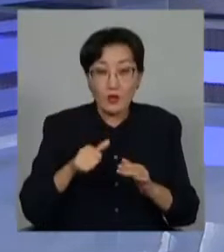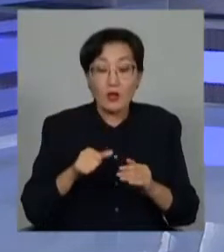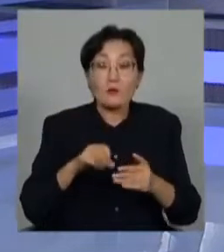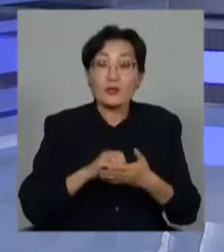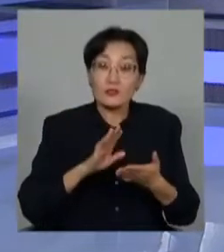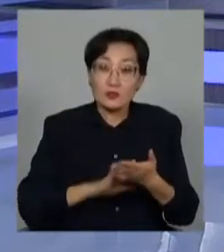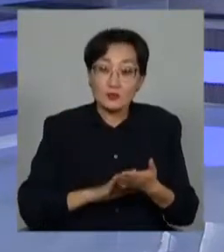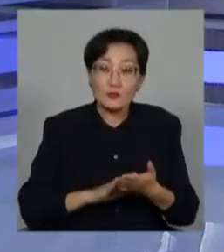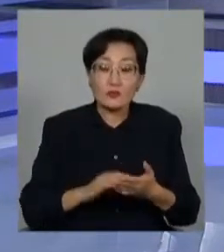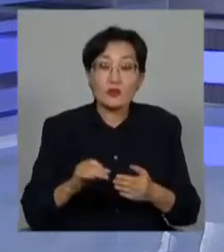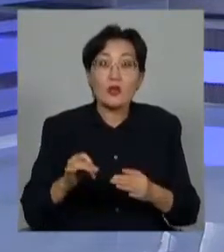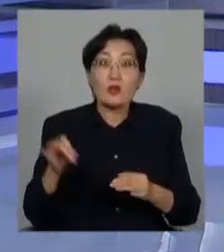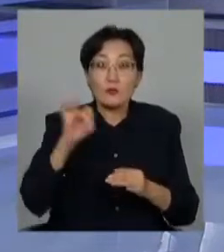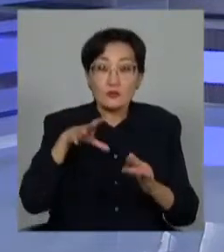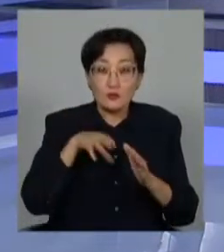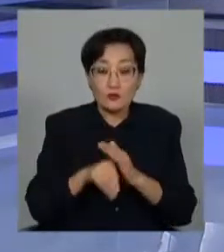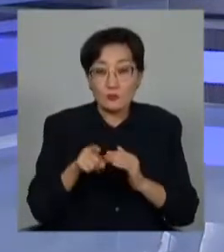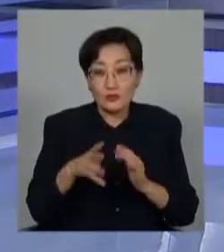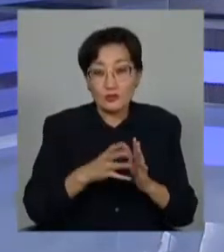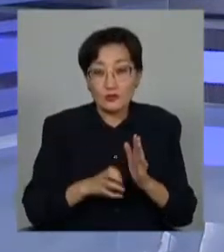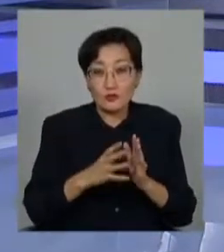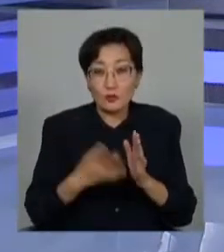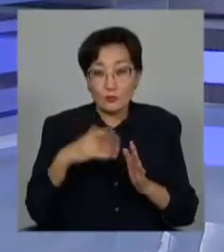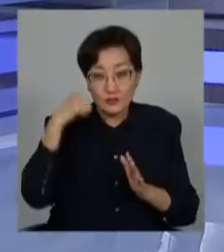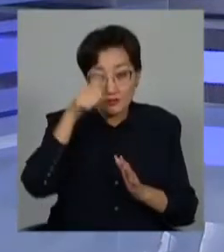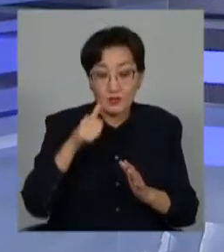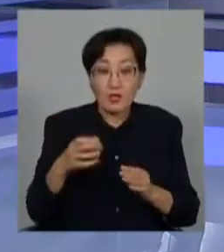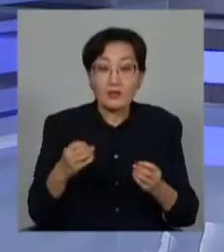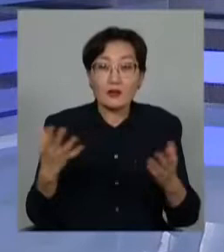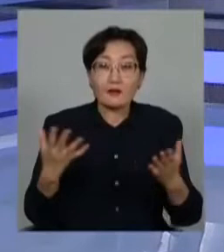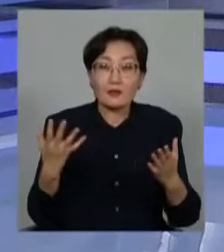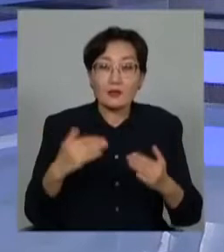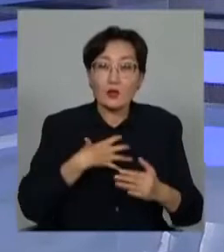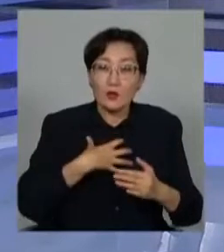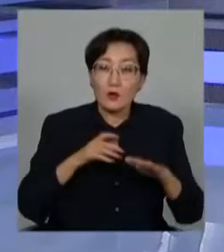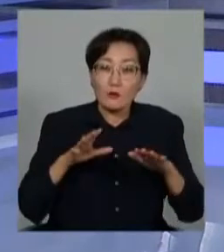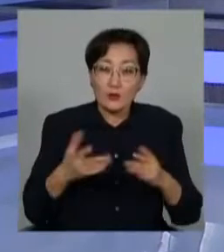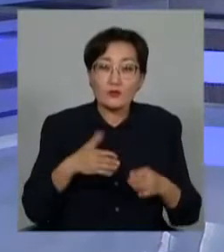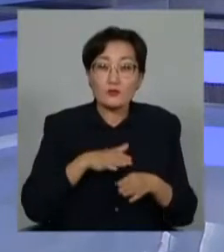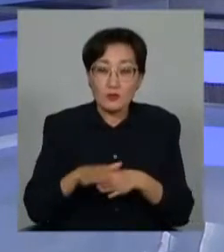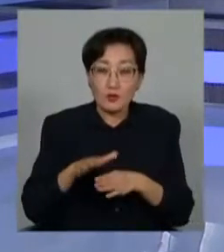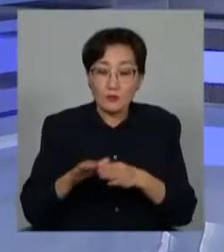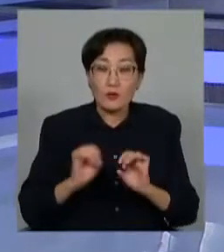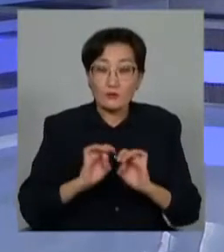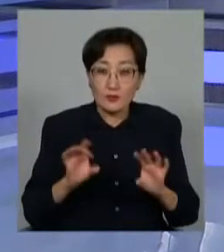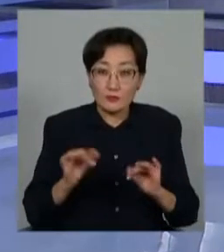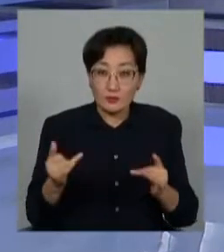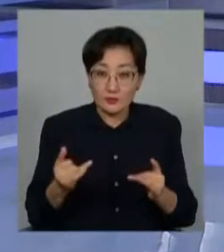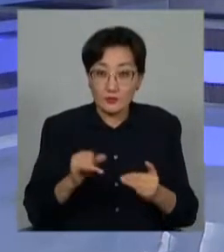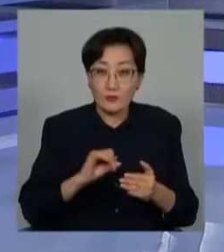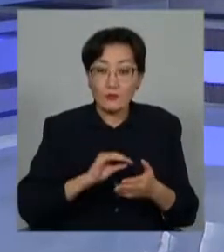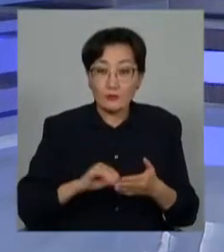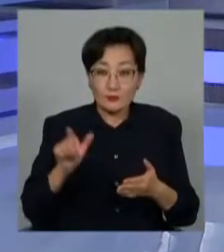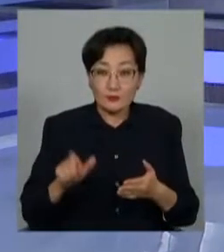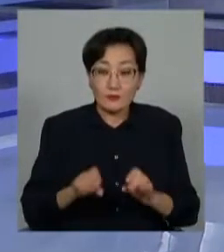меңзейді. Ал шежіре шеңбері 1995 жылдағы тағы қандай өзекті оқиғалардан сыр шертеді? Қазір бірге